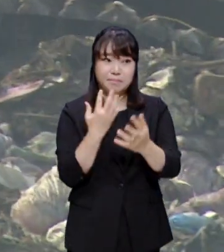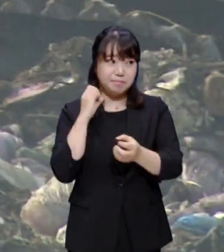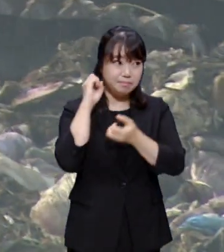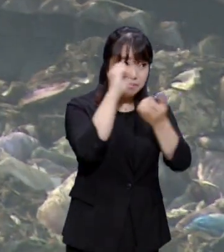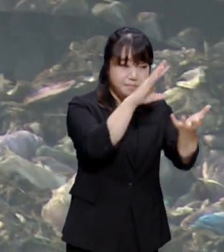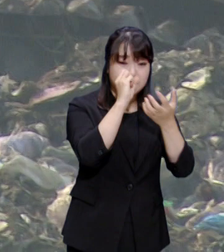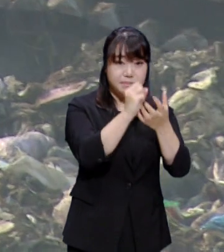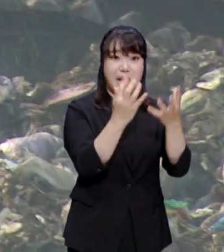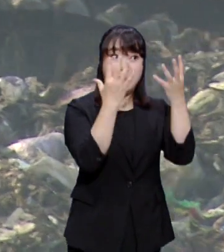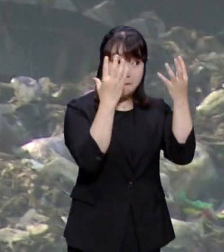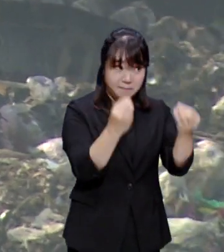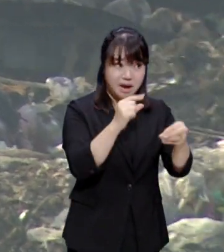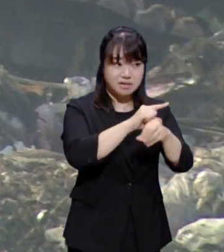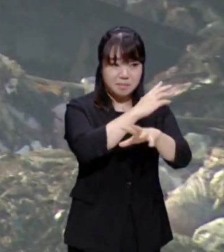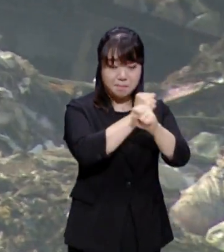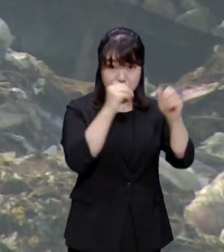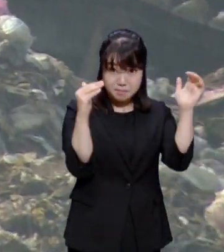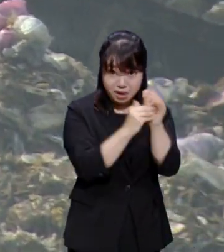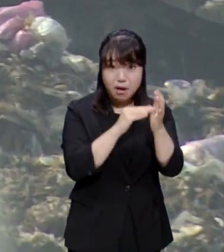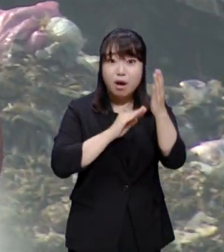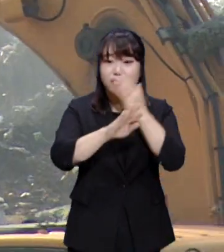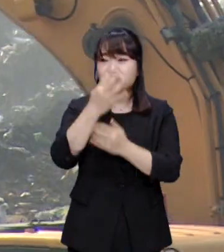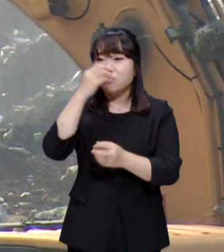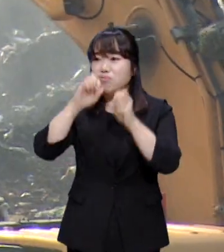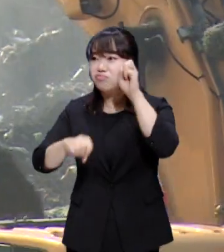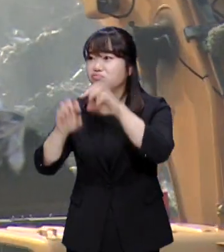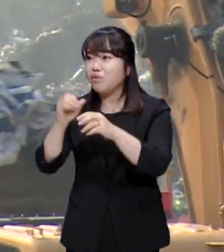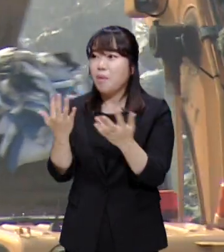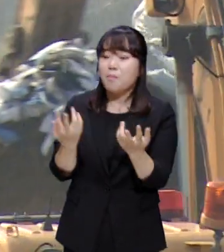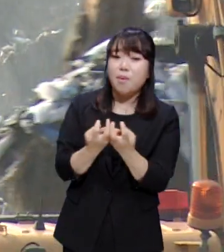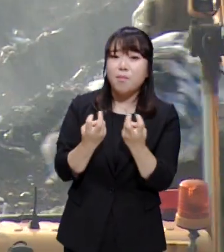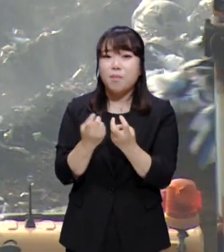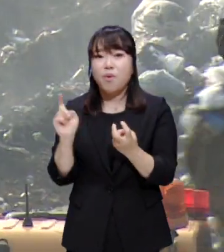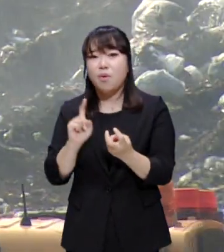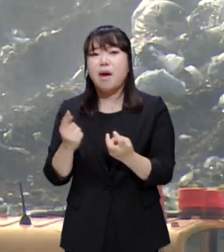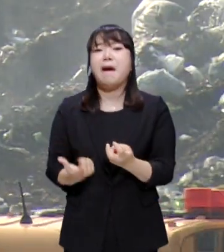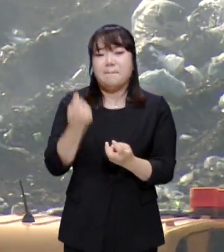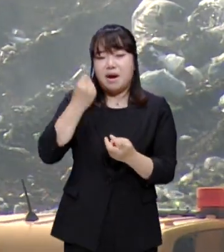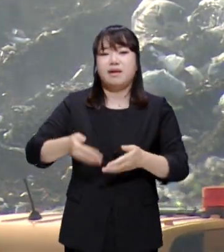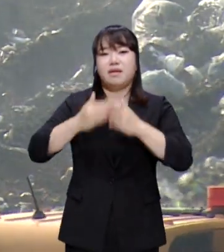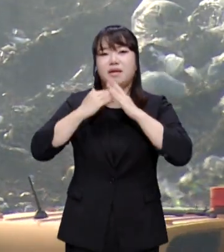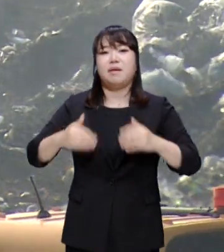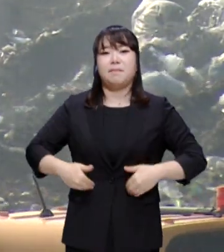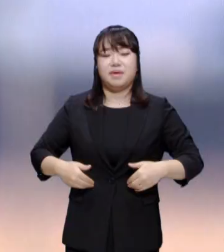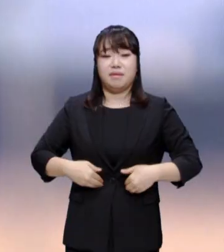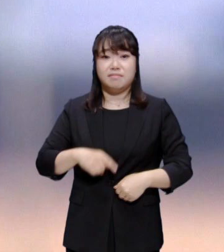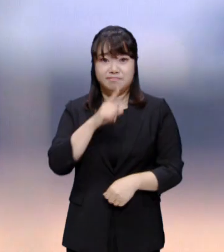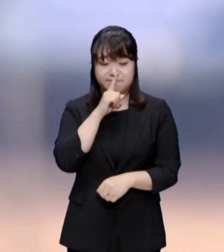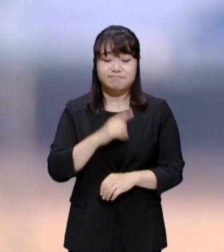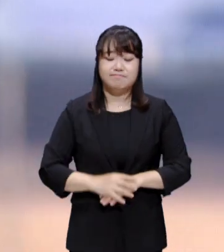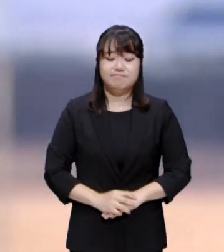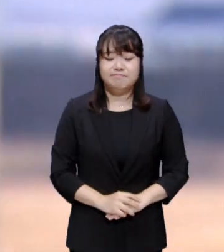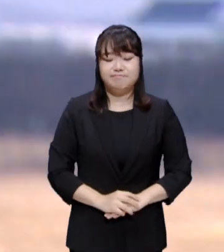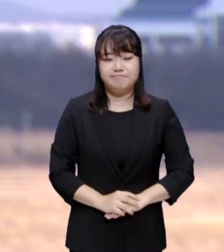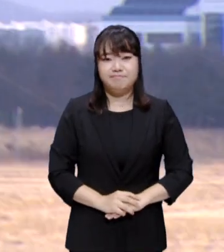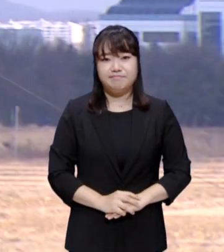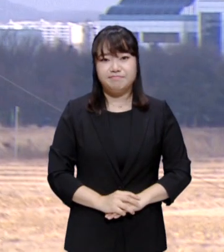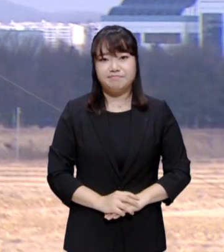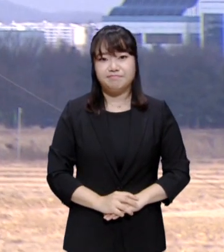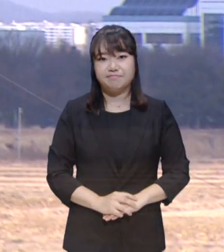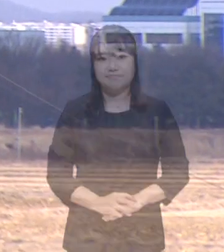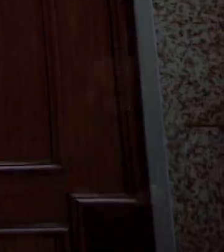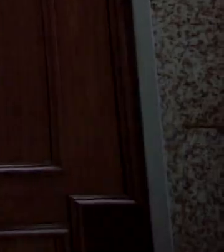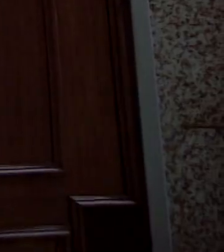발생하는 생활 쓰레기를 처리할 수 있는 다른 방안을 하루빨리 마련해야 합니다. BTV 뉴스